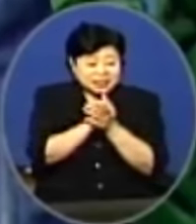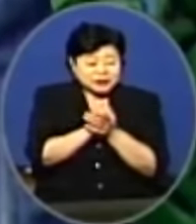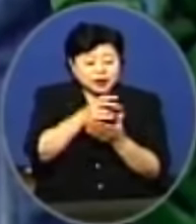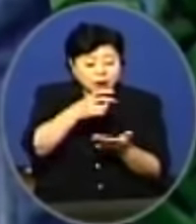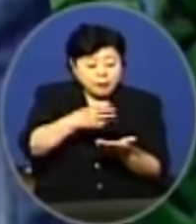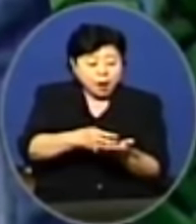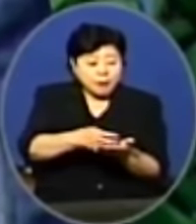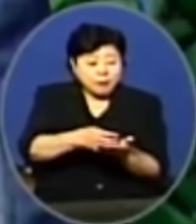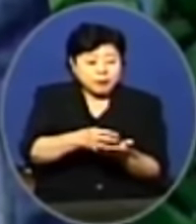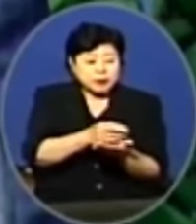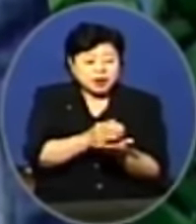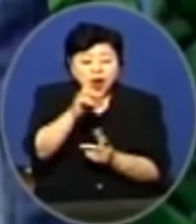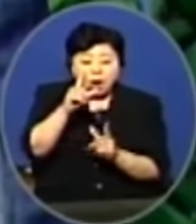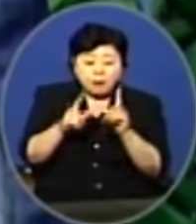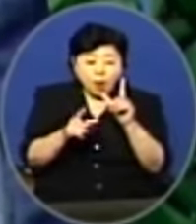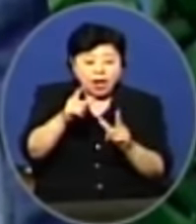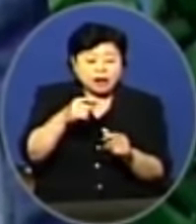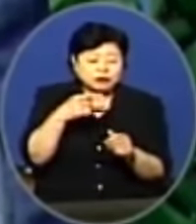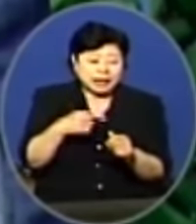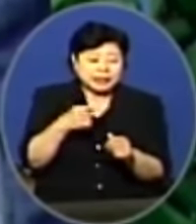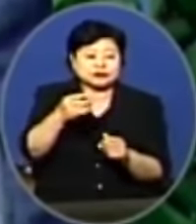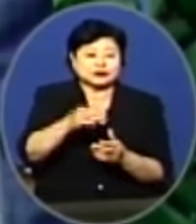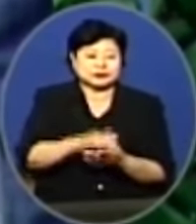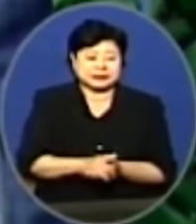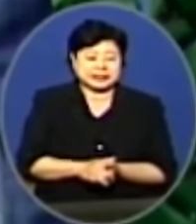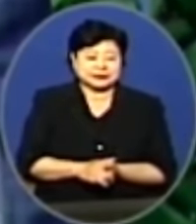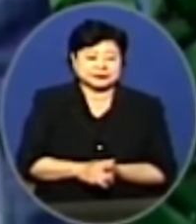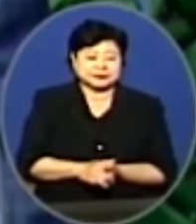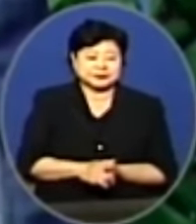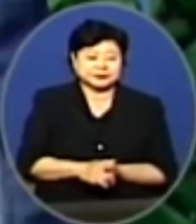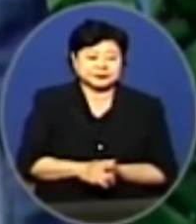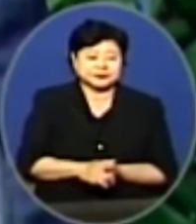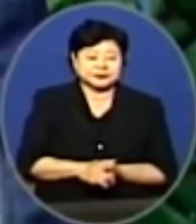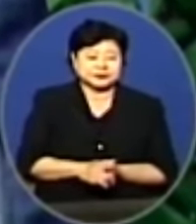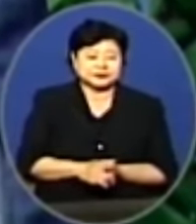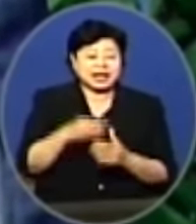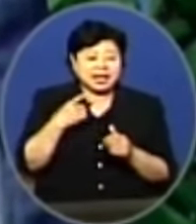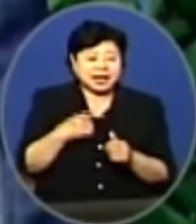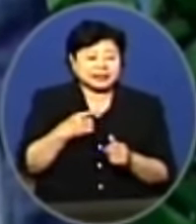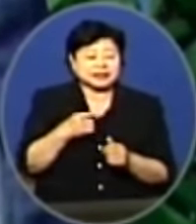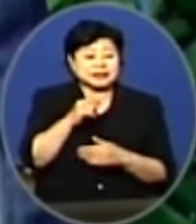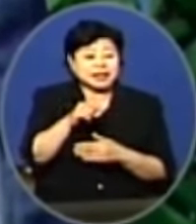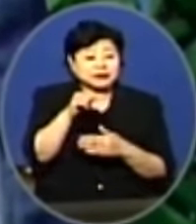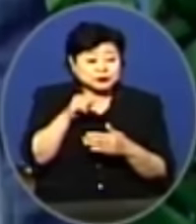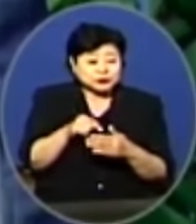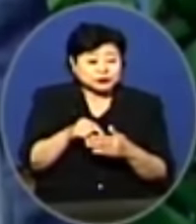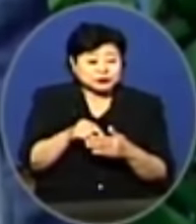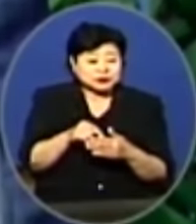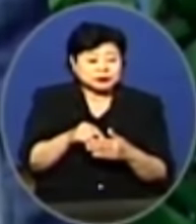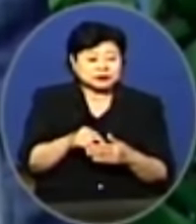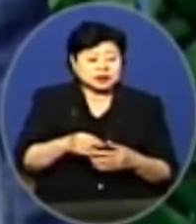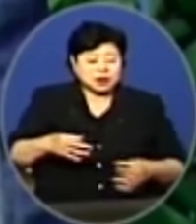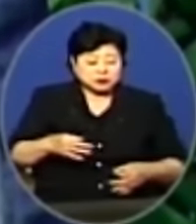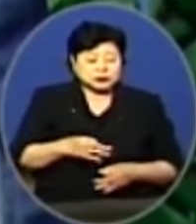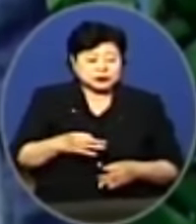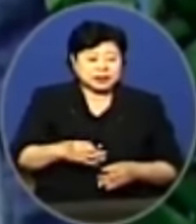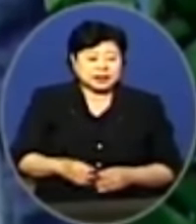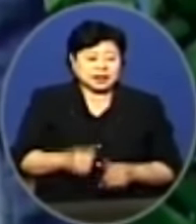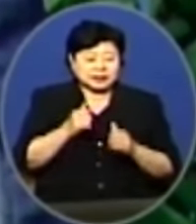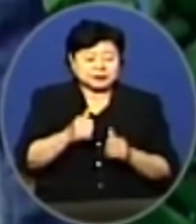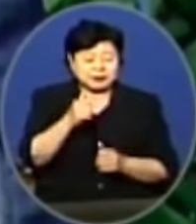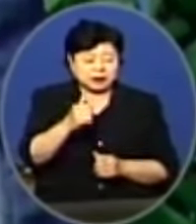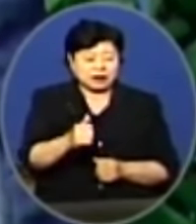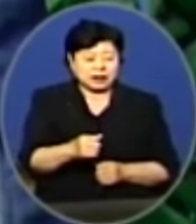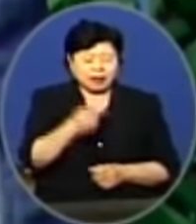법을 여러 모양으로 가르쳤습니다. 그 가르치신 가운데 불의한 재판관과 억울한